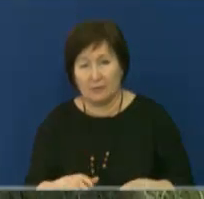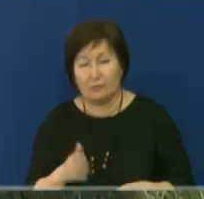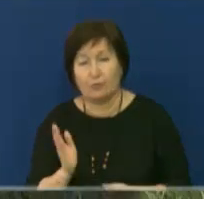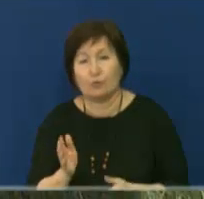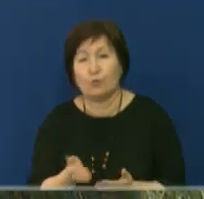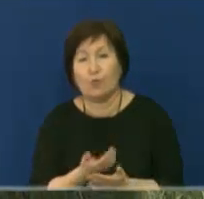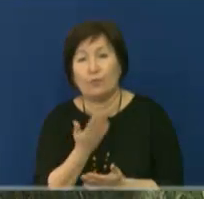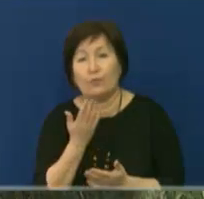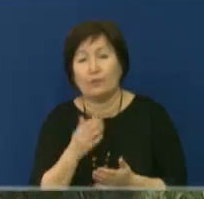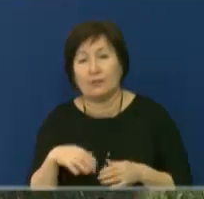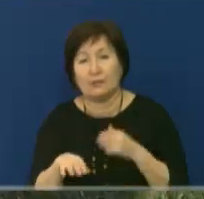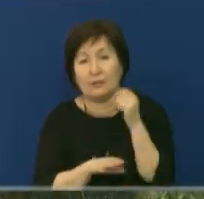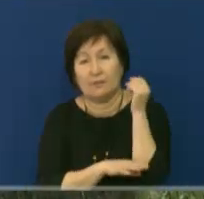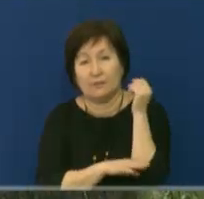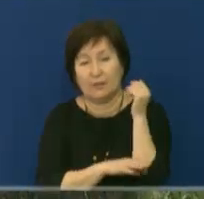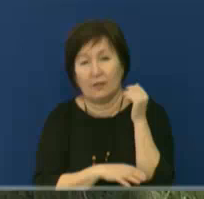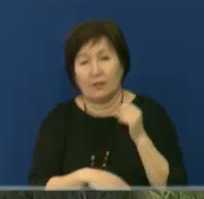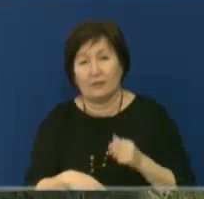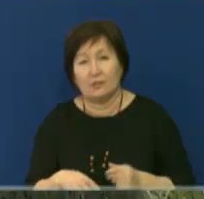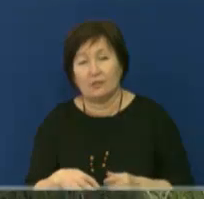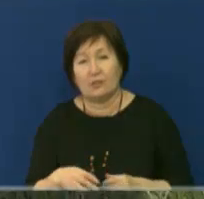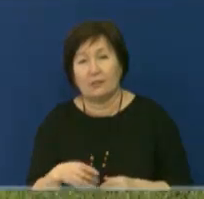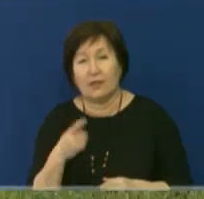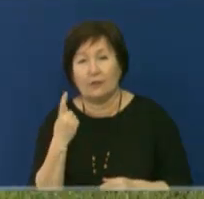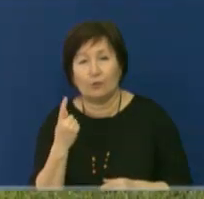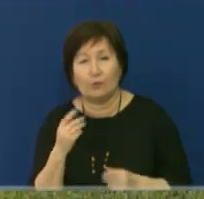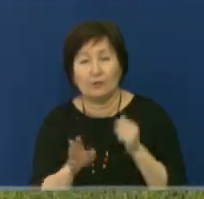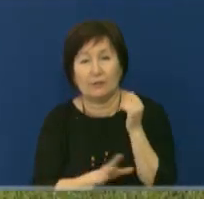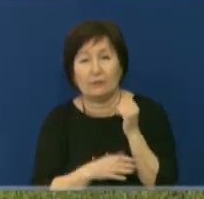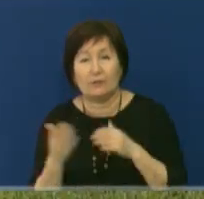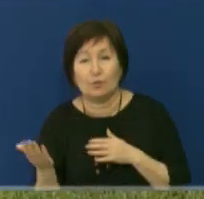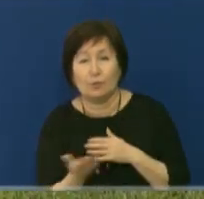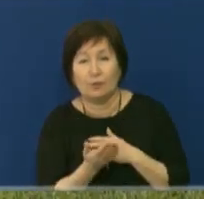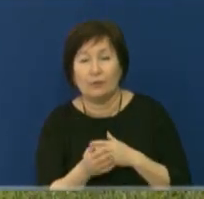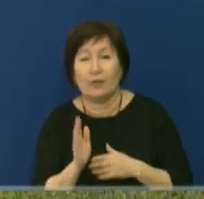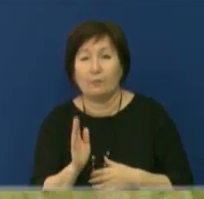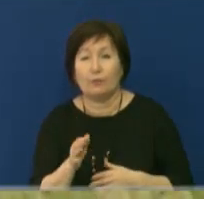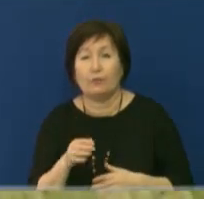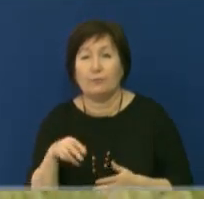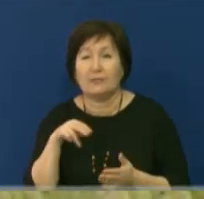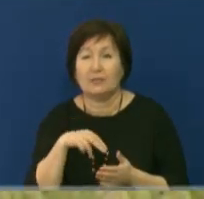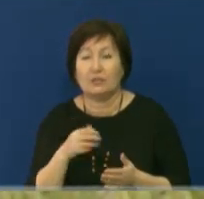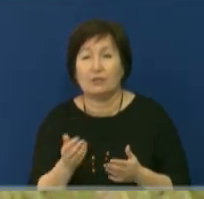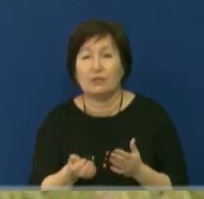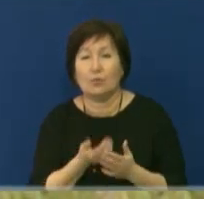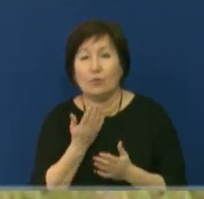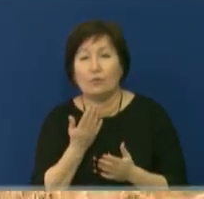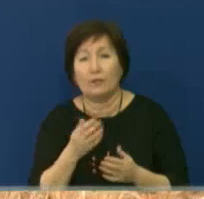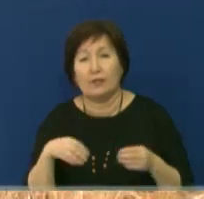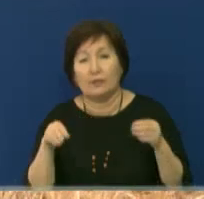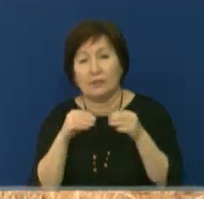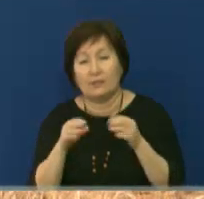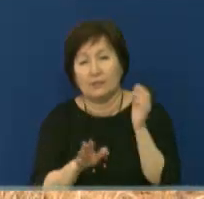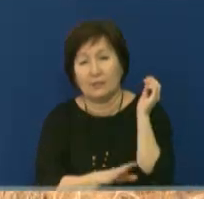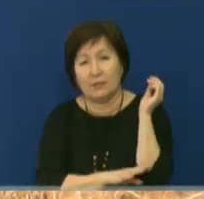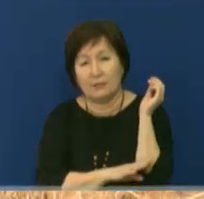жатырмыз. Әр кесілген ағаштың орнына 10 ағаш отырғызамыз. Қазіргі уақытта ағаш отырғызылатын көшелер анықталған. Атап айтқанда,